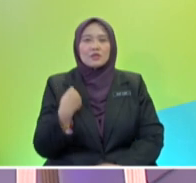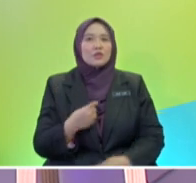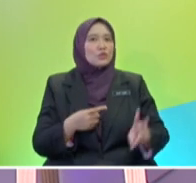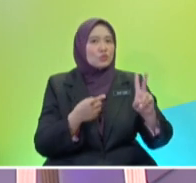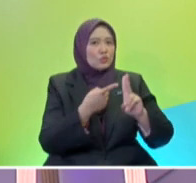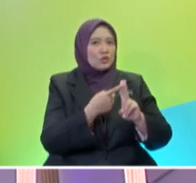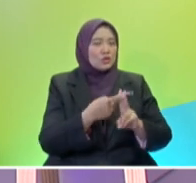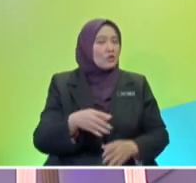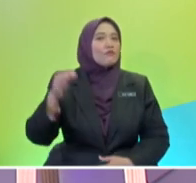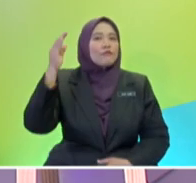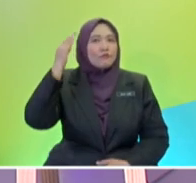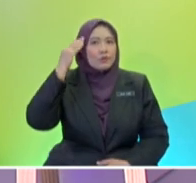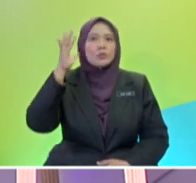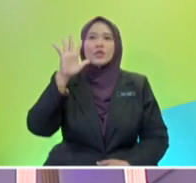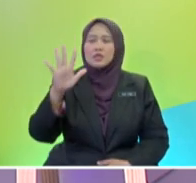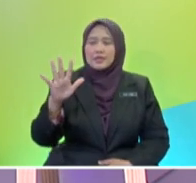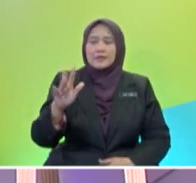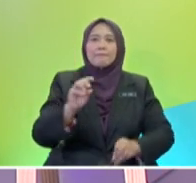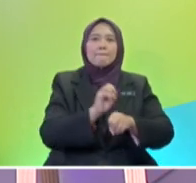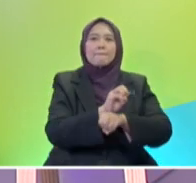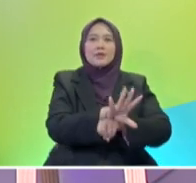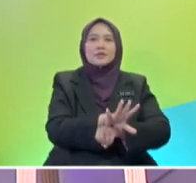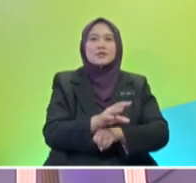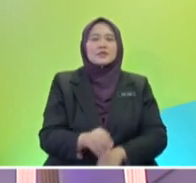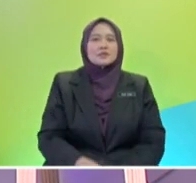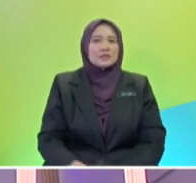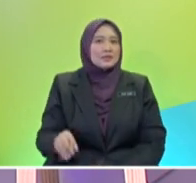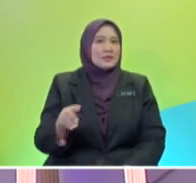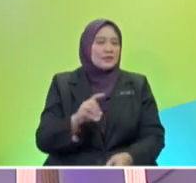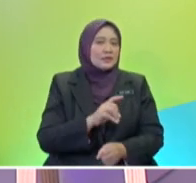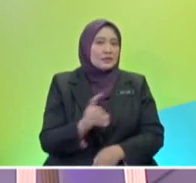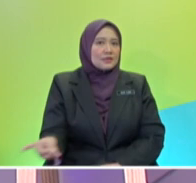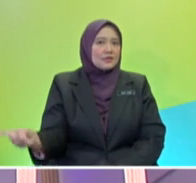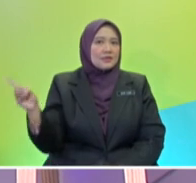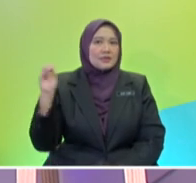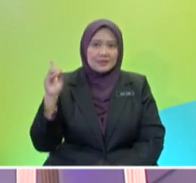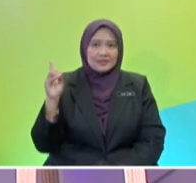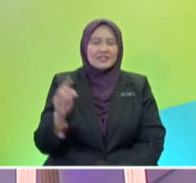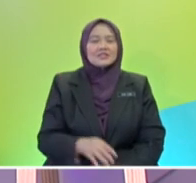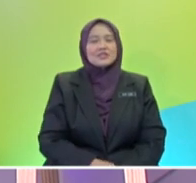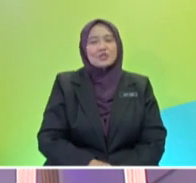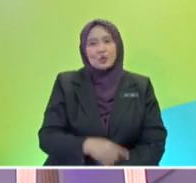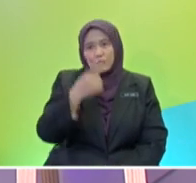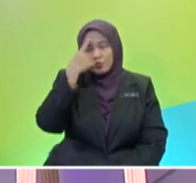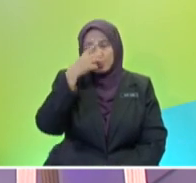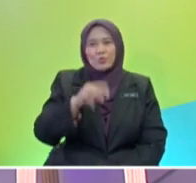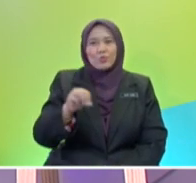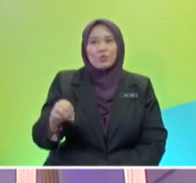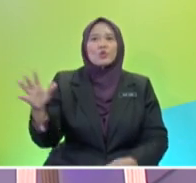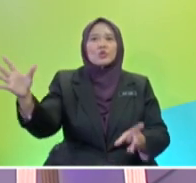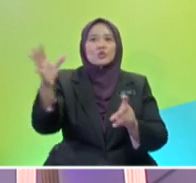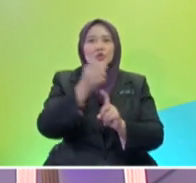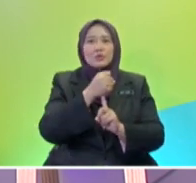memahami 5 kesan dail nah itu yang perlu murid-murid capai pada hari ini